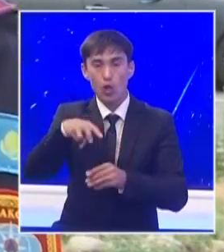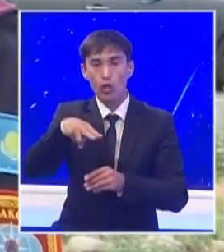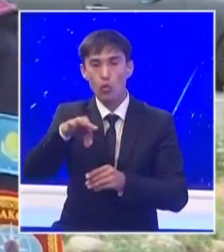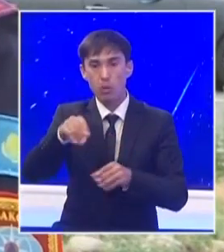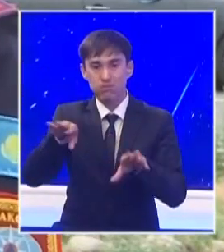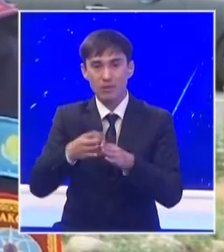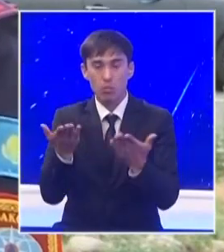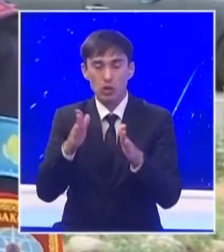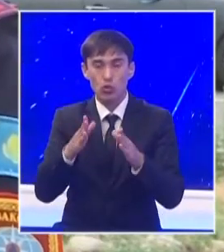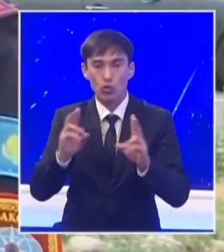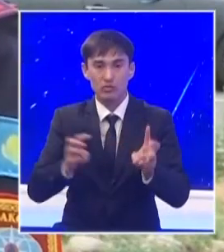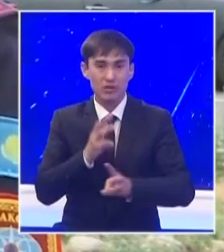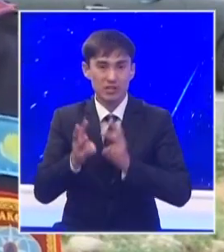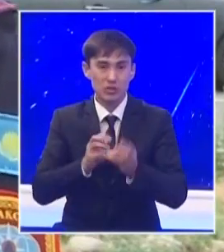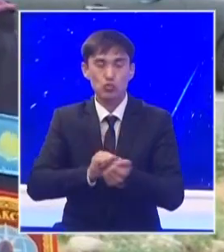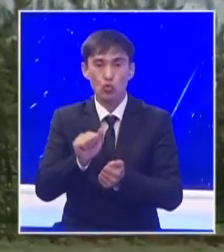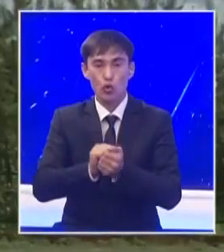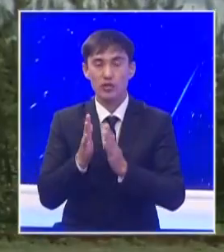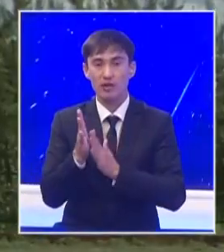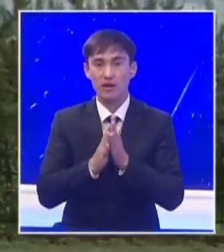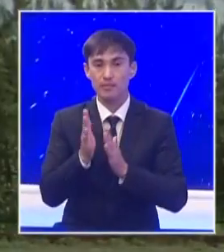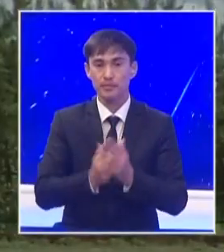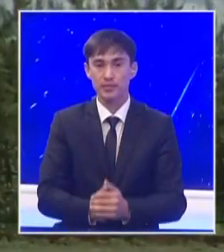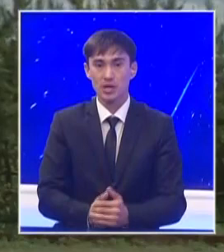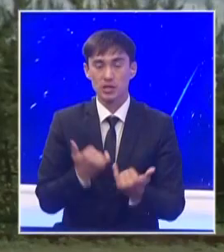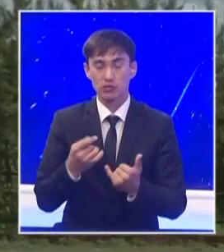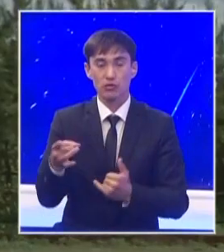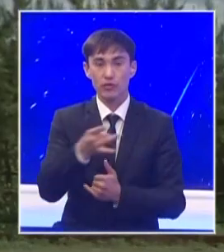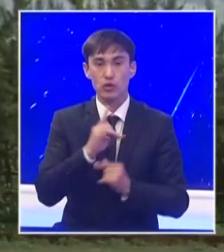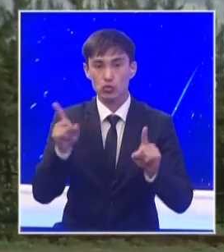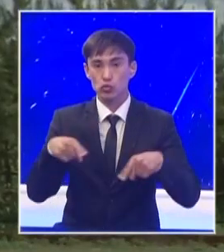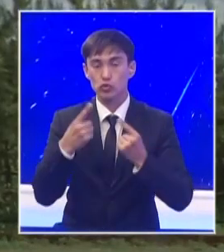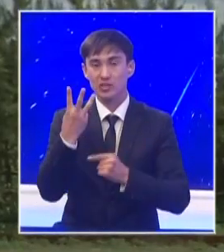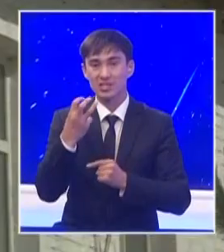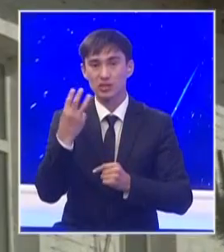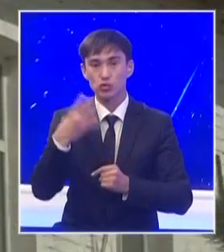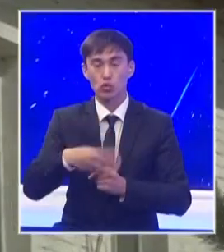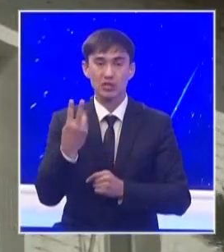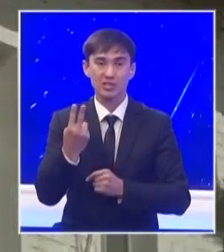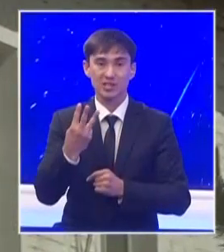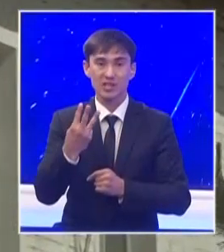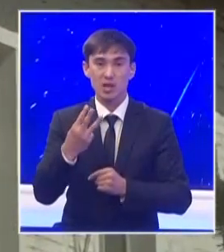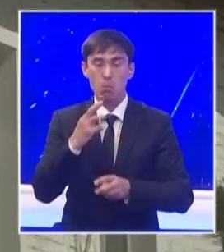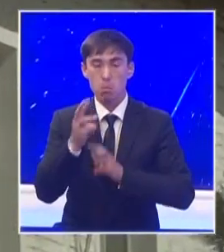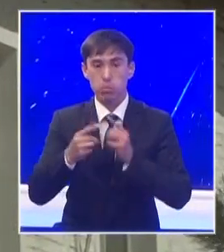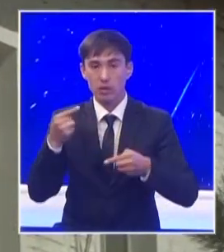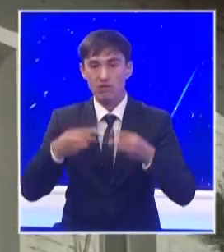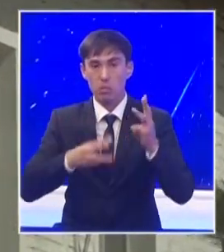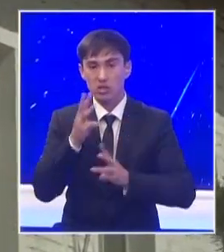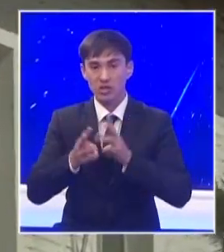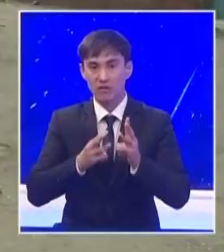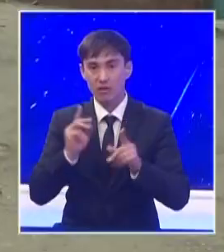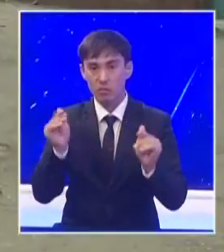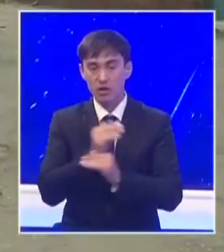и происходит возгорание сухой травы. Сегодня в регионе создано 343 добровольных противопожарных формирования, в которые входит